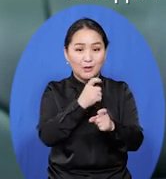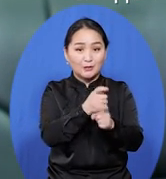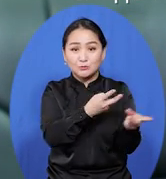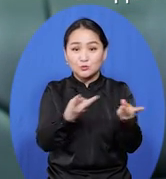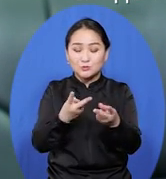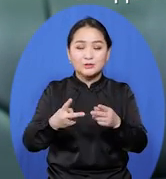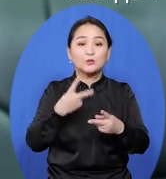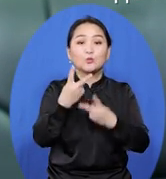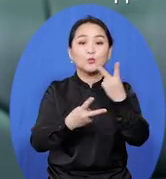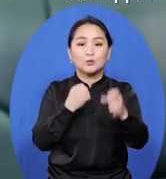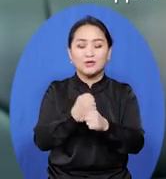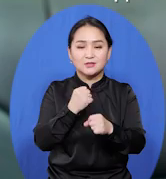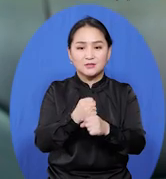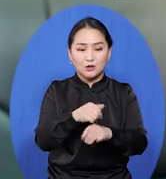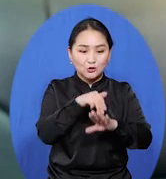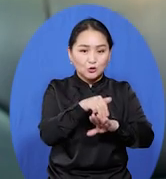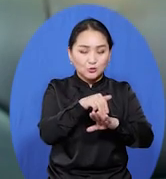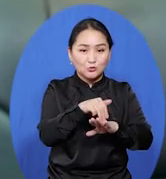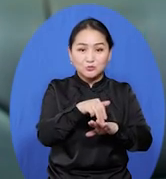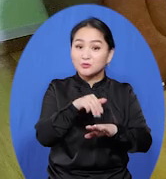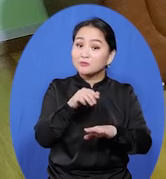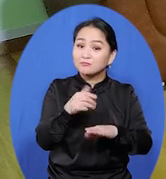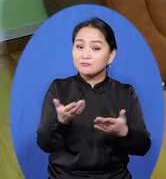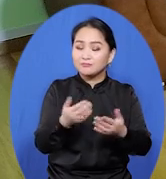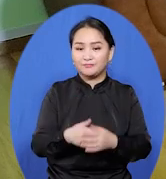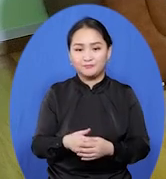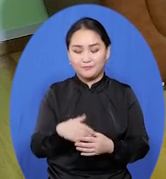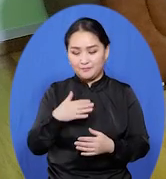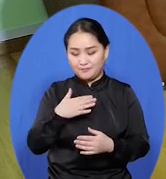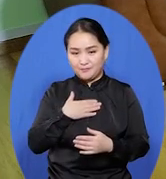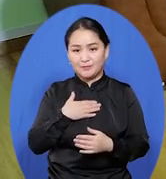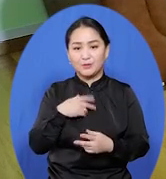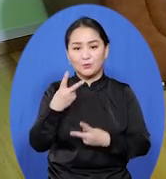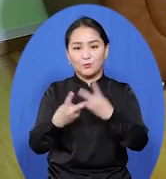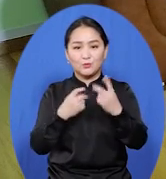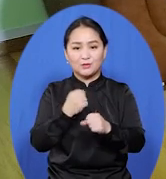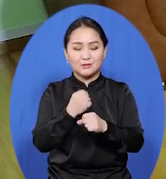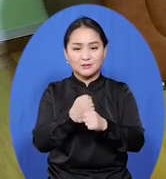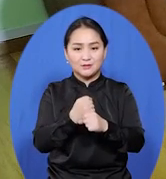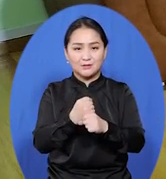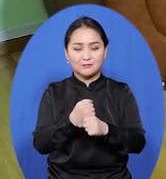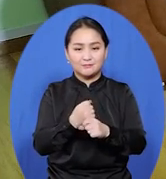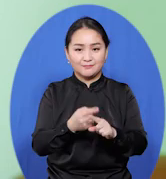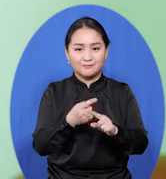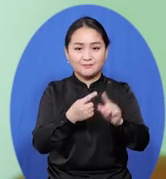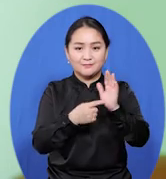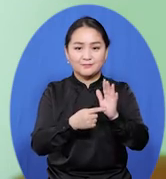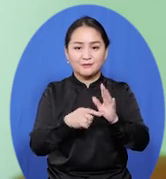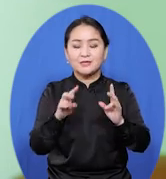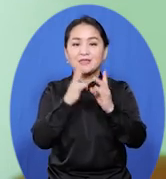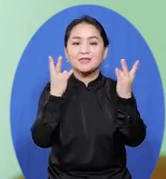ажиллагаа хэр тогтвортой урагшилж байна? Та мэдээлэл өгөөч бидэнд. Манайхан бол үйл ажиллагаа бол одоо тогтвортой жигд явуулж байна.